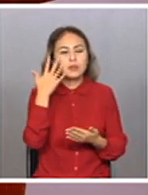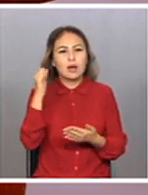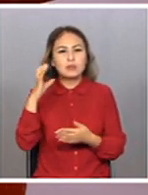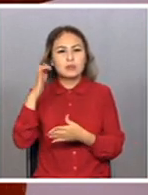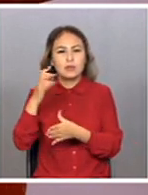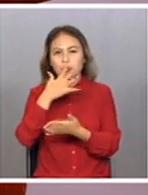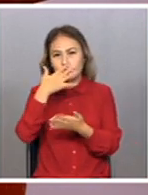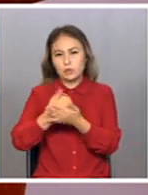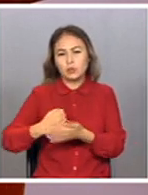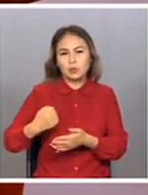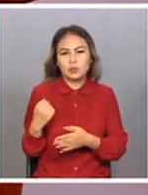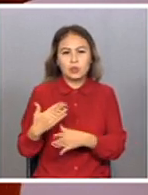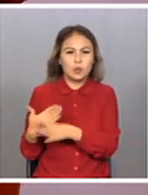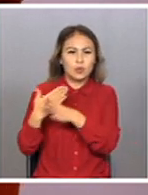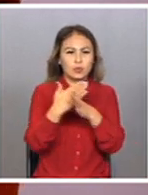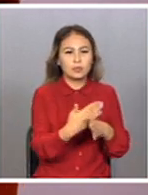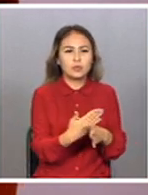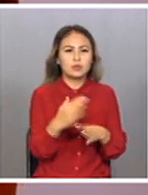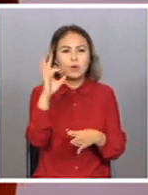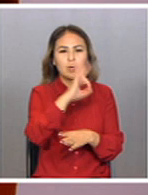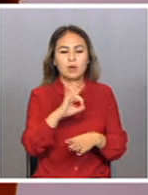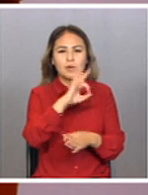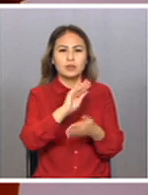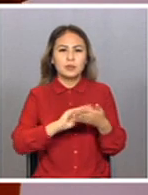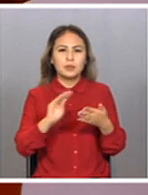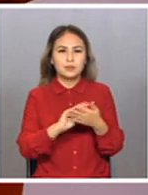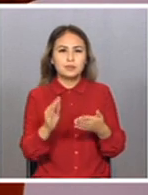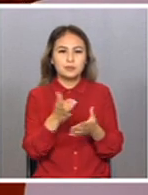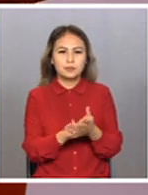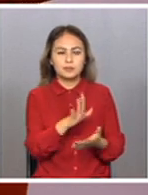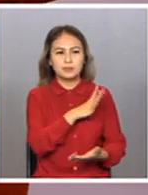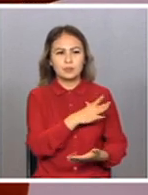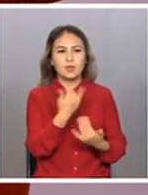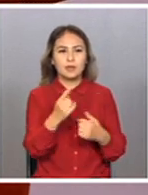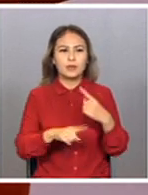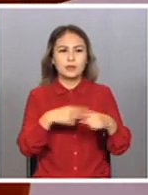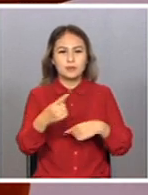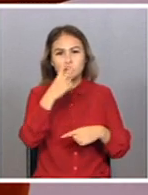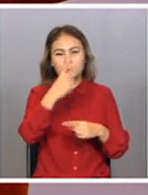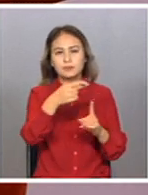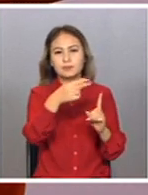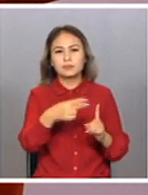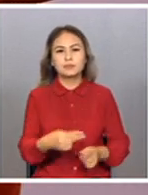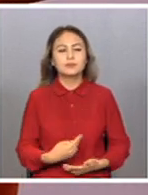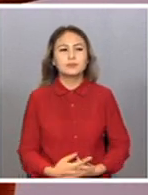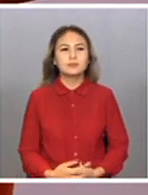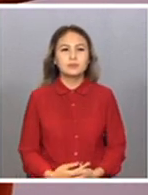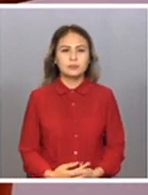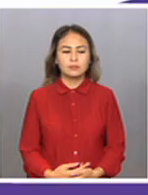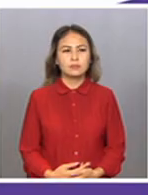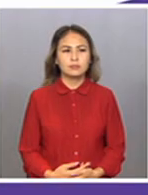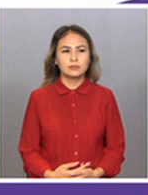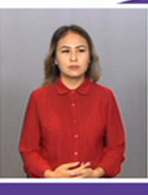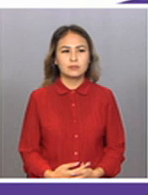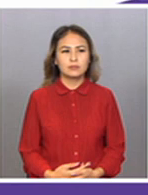Асанның өзінің досына қол ұшын созғаны жайлы оқып таныстық. Ал енді келесі бөлімді оқып